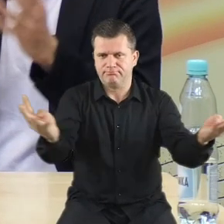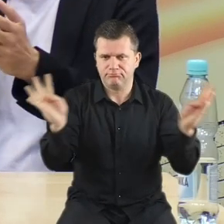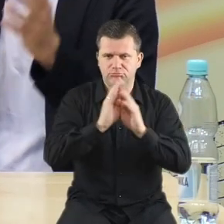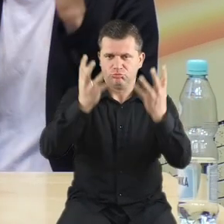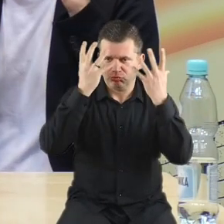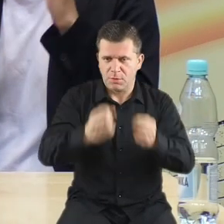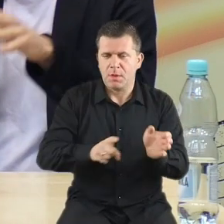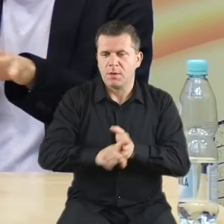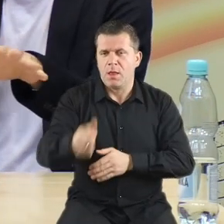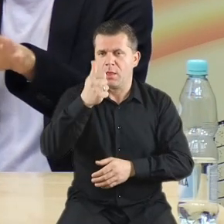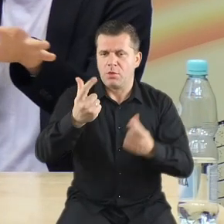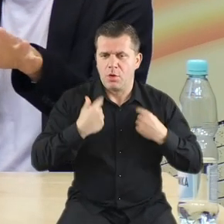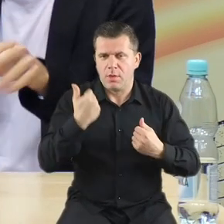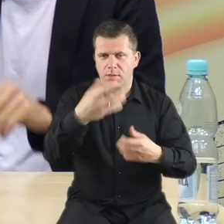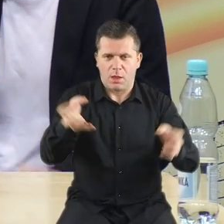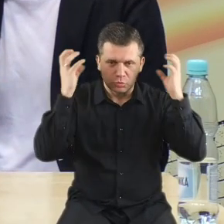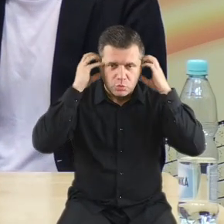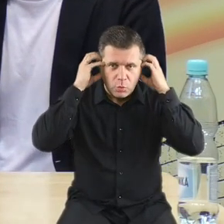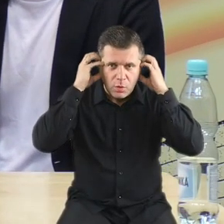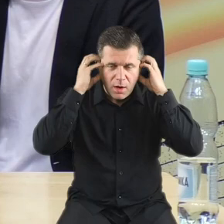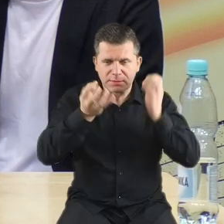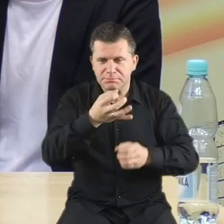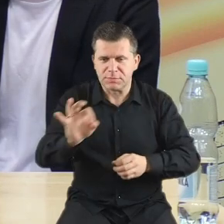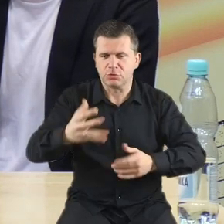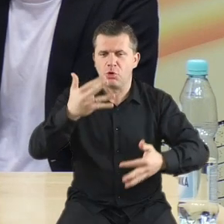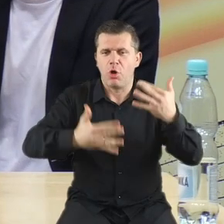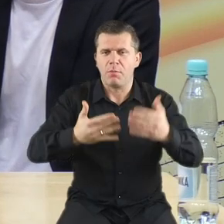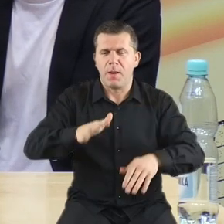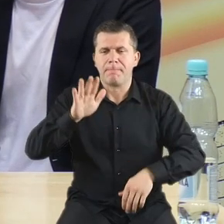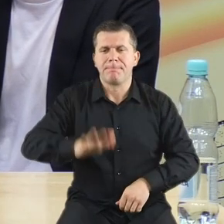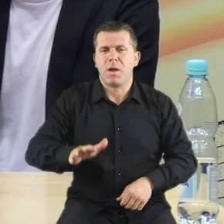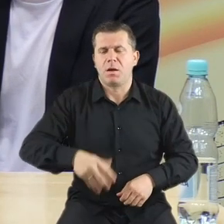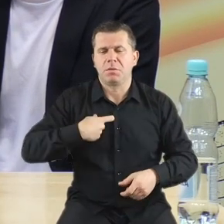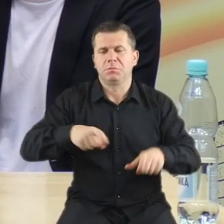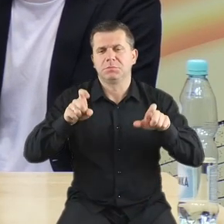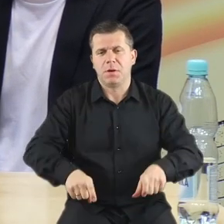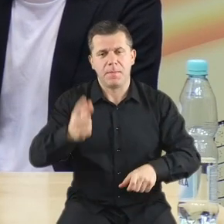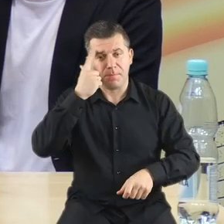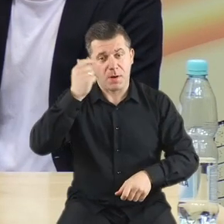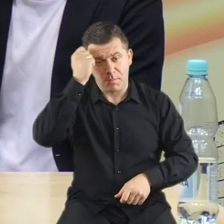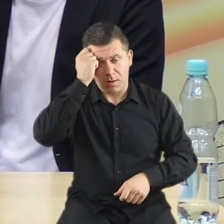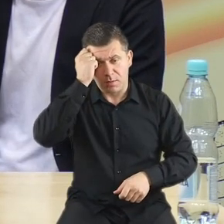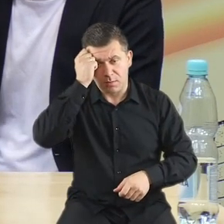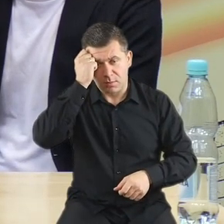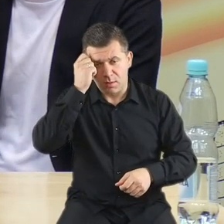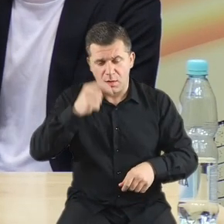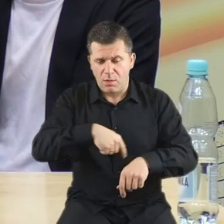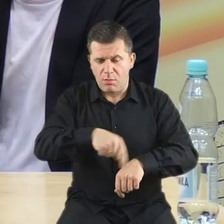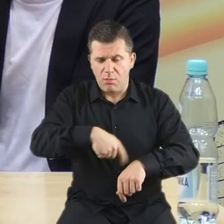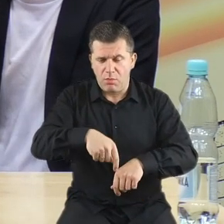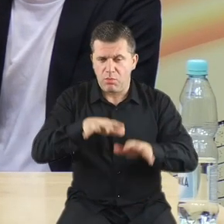jednej osoby, dostajesz słuchawki, to jest na takim komputerze i tam na parterze sobie siedziałem i pamiętam, że pół dnia tam słuchałem